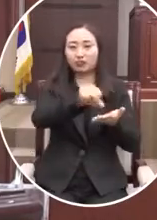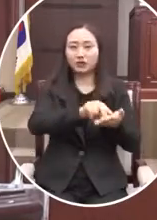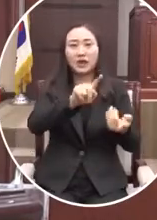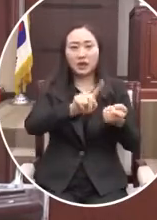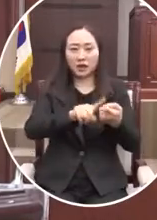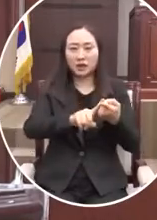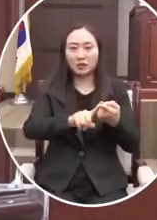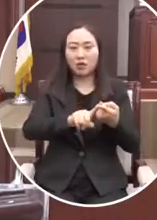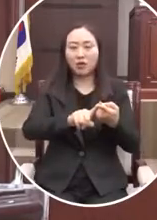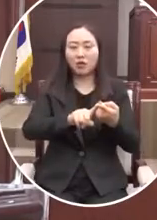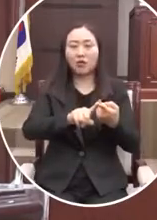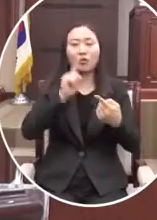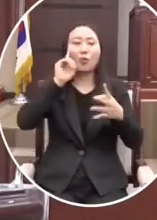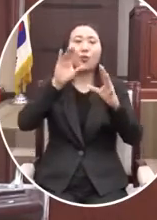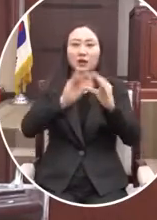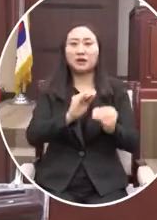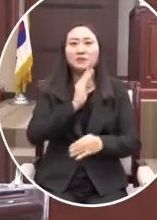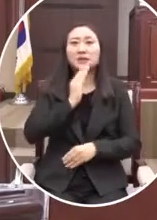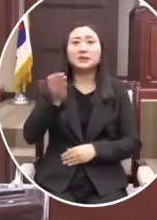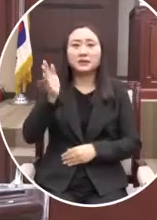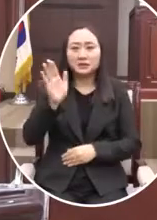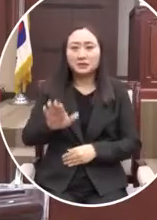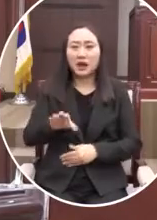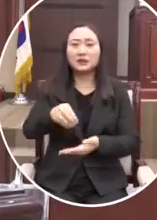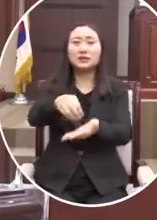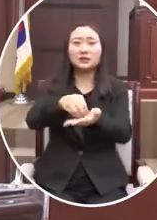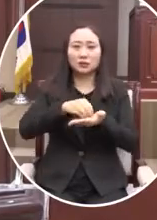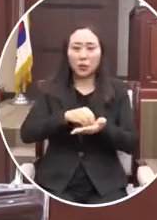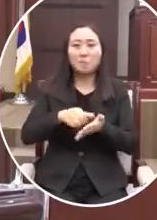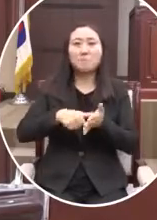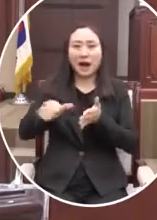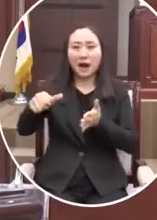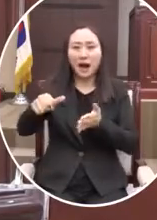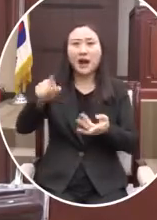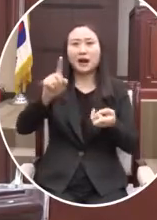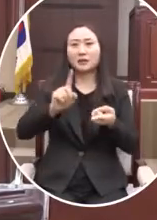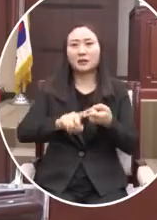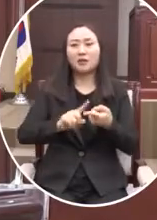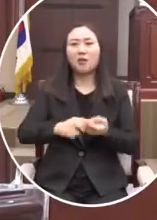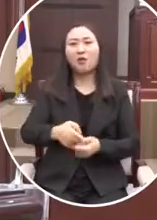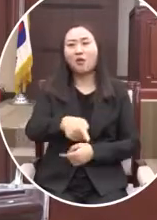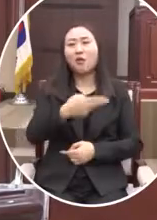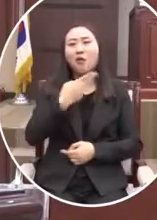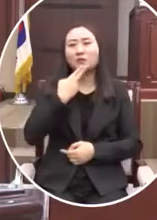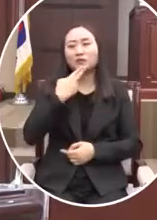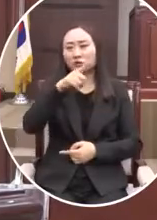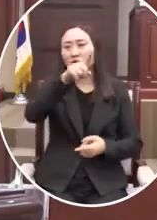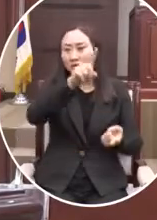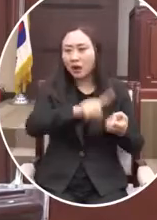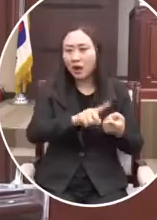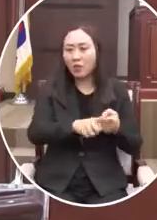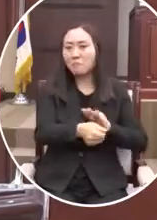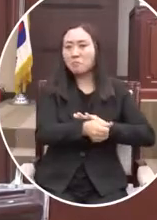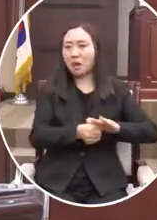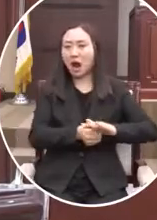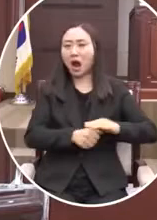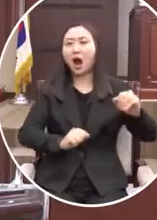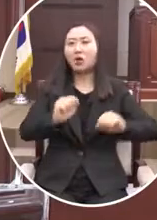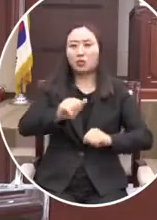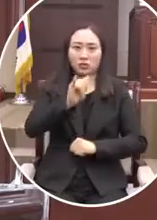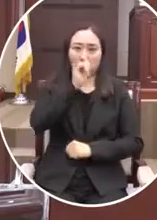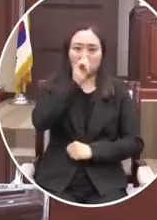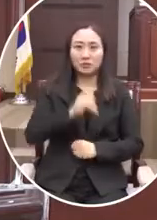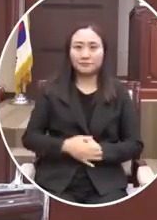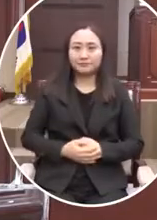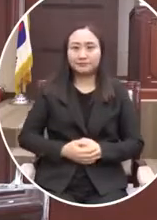100% 공감한다고 답을 하지만 등록 말소 등 조치를 취하지 않는 채 소극적